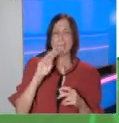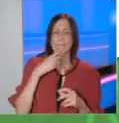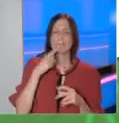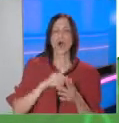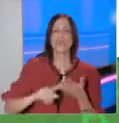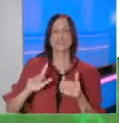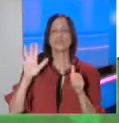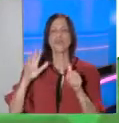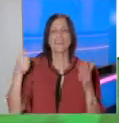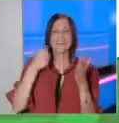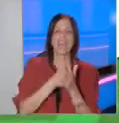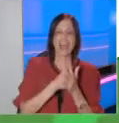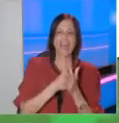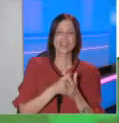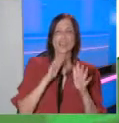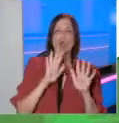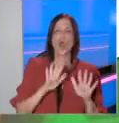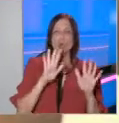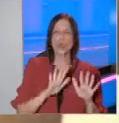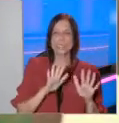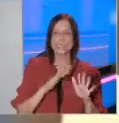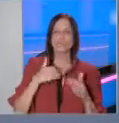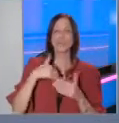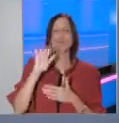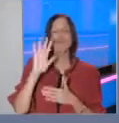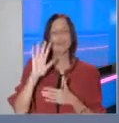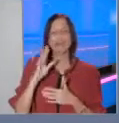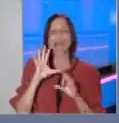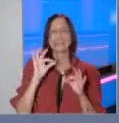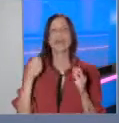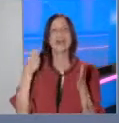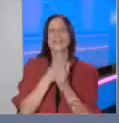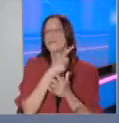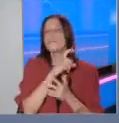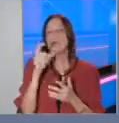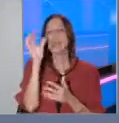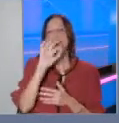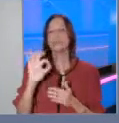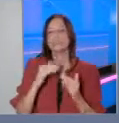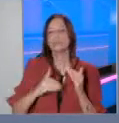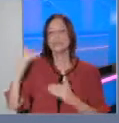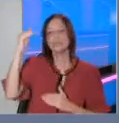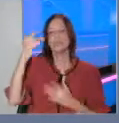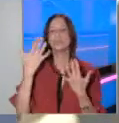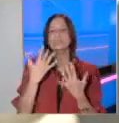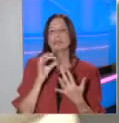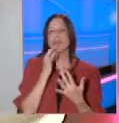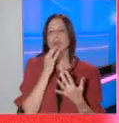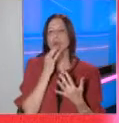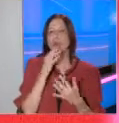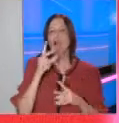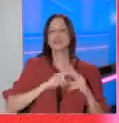בחודשים יוני עד אוגוסט נרשמה עלייה של עשרות עד מאות, שימו לב, עד מאות אחוזים במספר בני הנוער